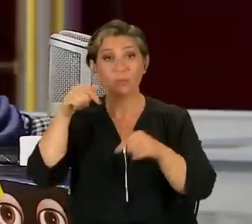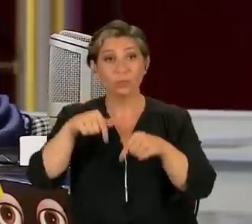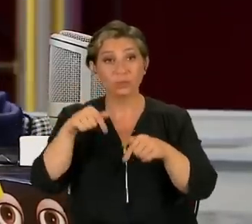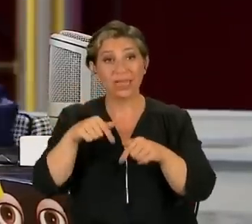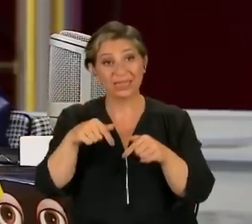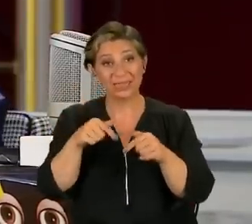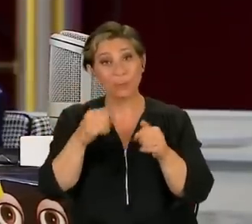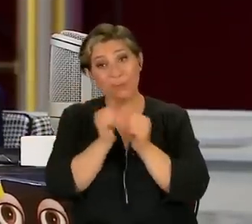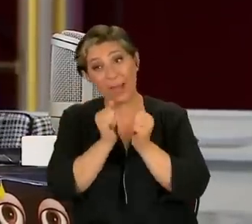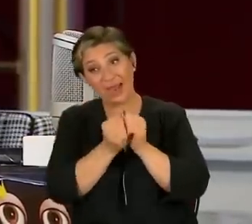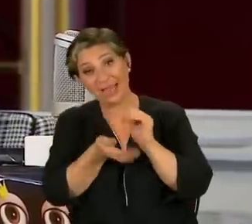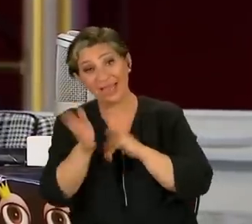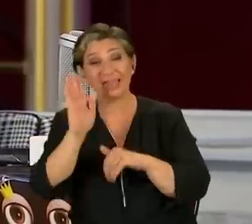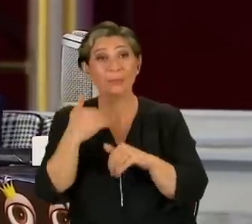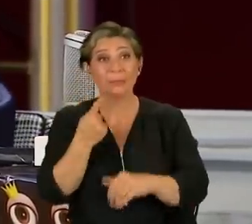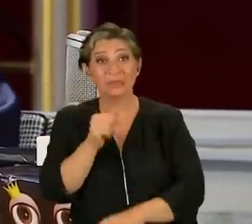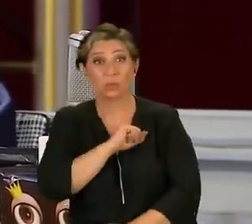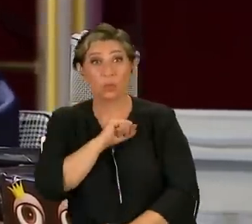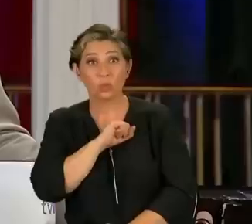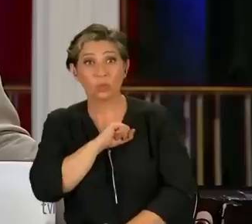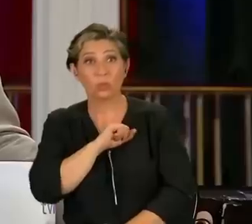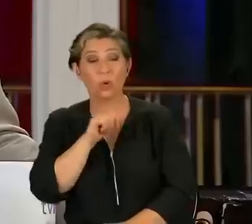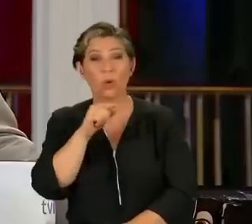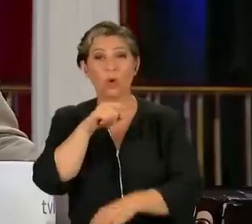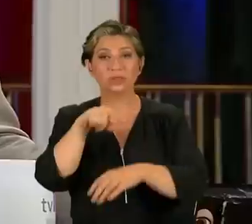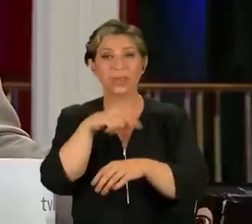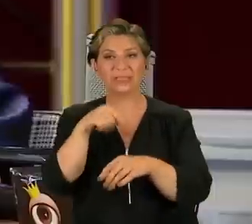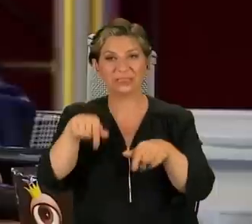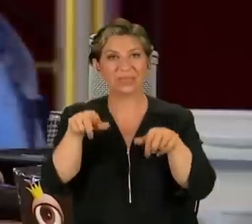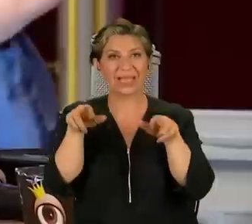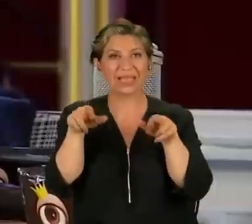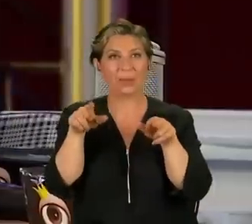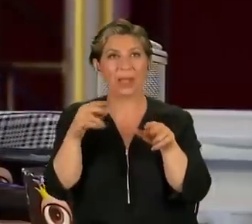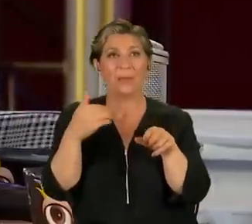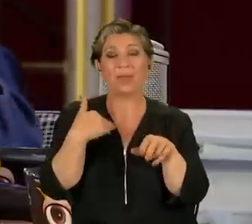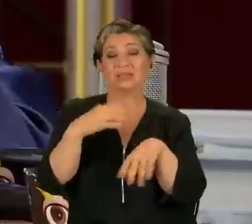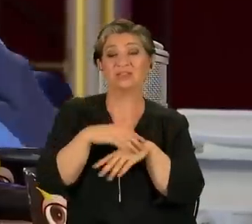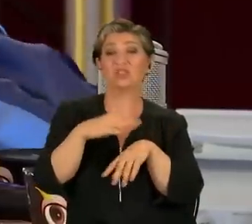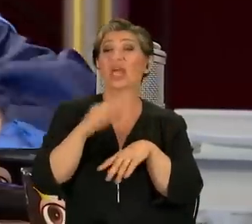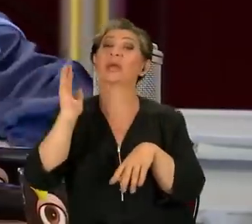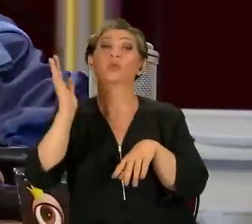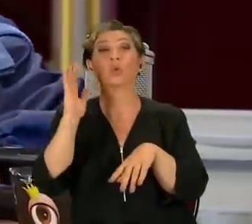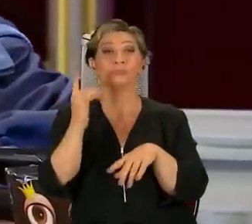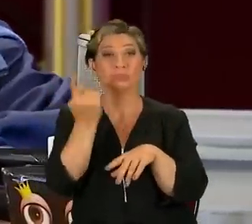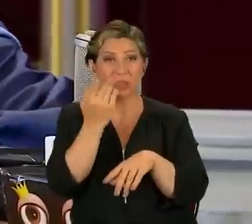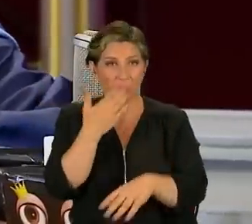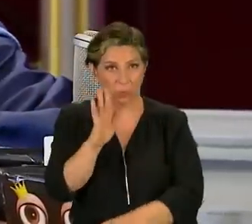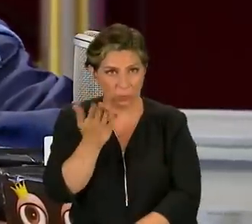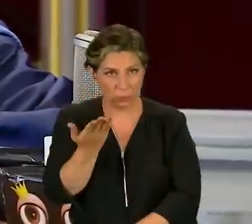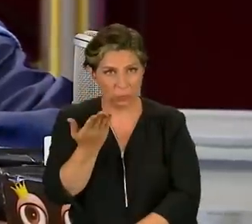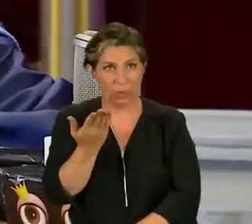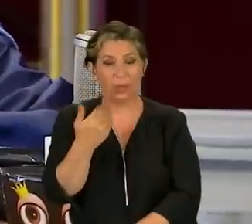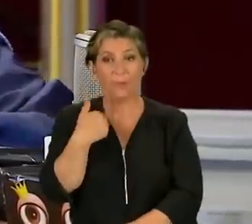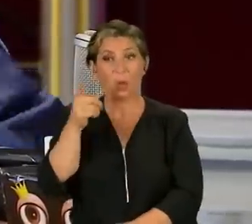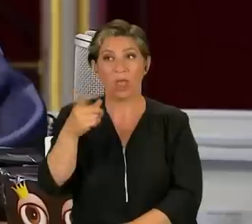buradan ya beraber gidelim dediğinde tırstım. O zaman öyle... Şimdiki gibi ben İsviçre'ye gidiyorum diye bir şey yoktu.